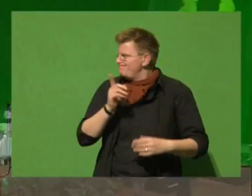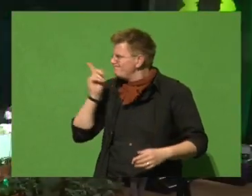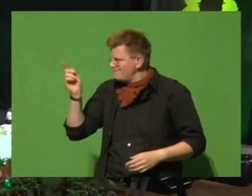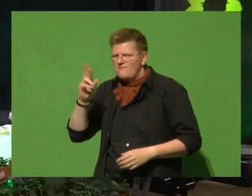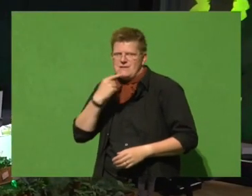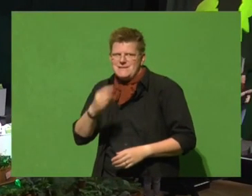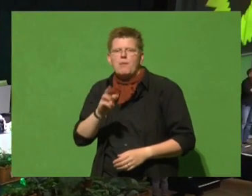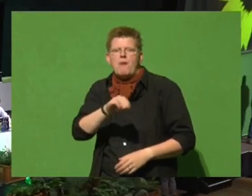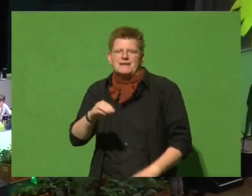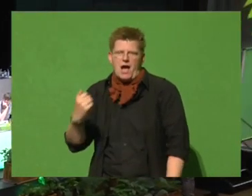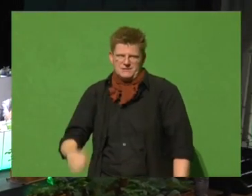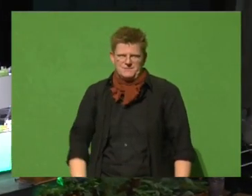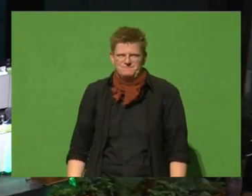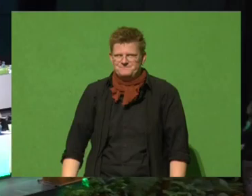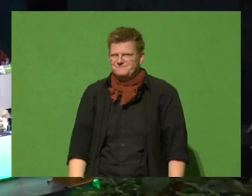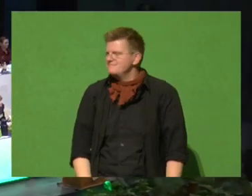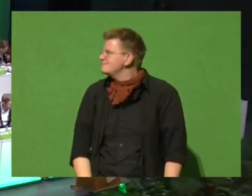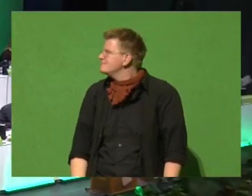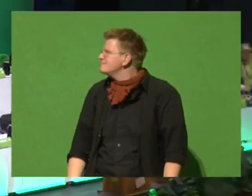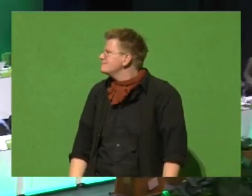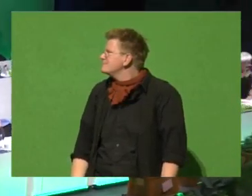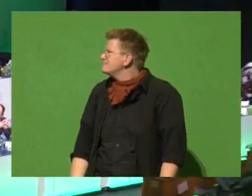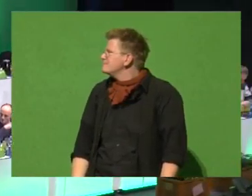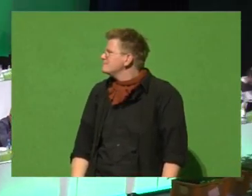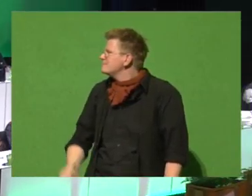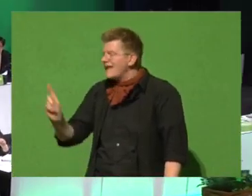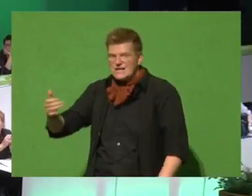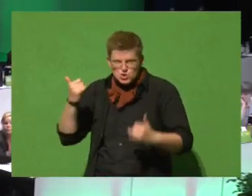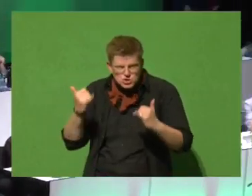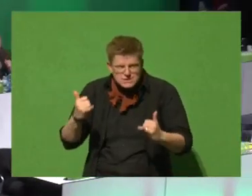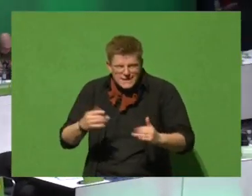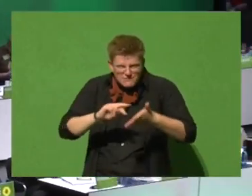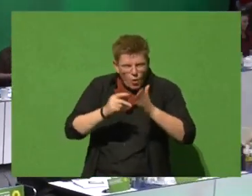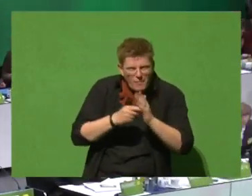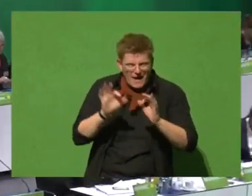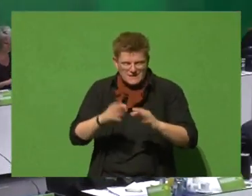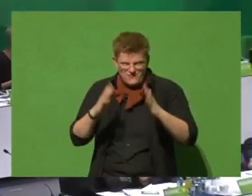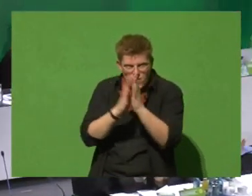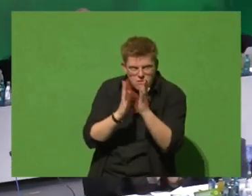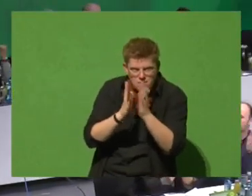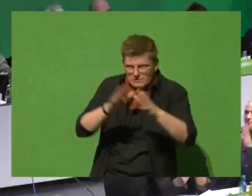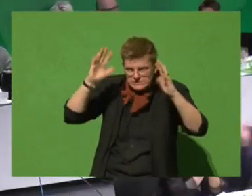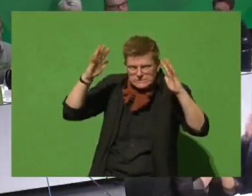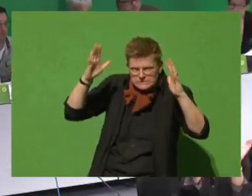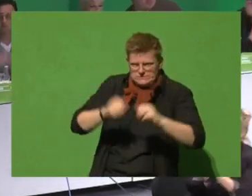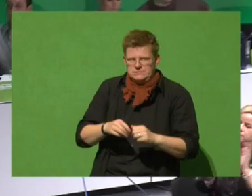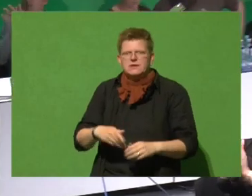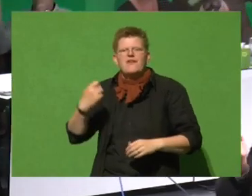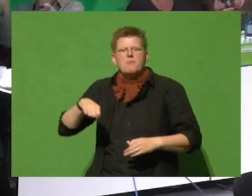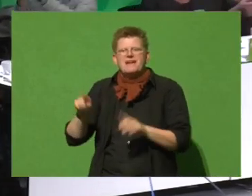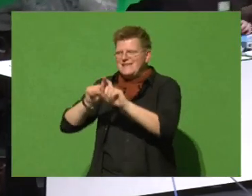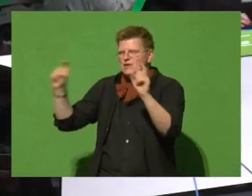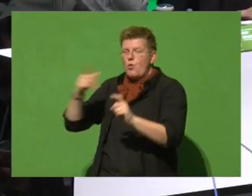Ja. Der Dank geht zurück. Bitte jetzt wieder Klatschvorbereitungen einleiten. Der Dank ans Präsidium für